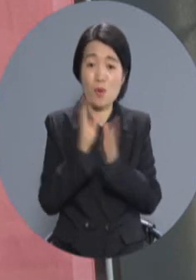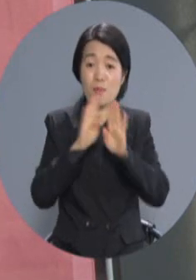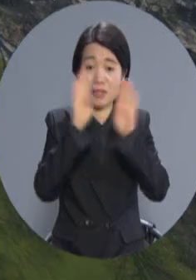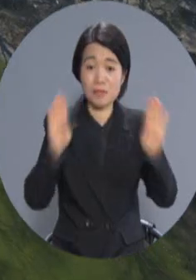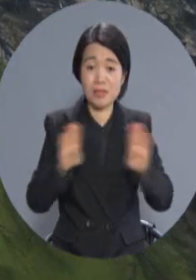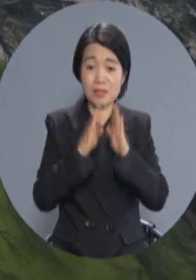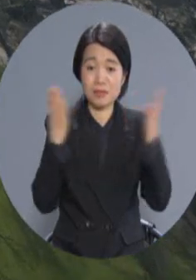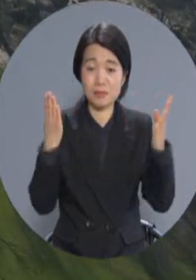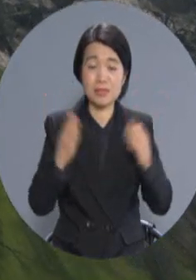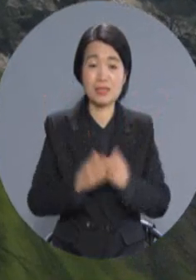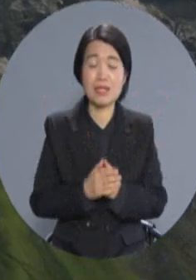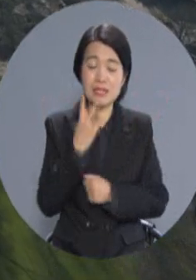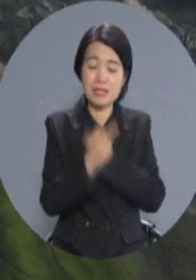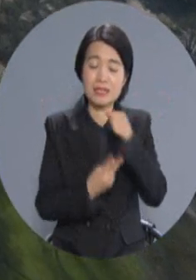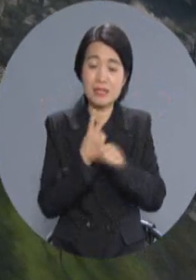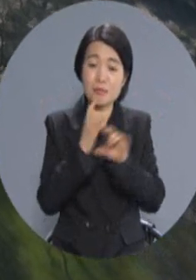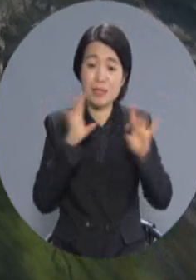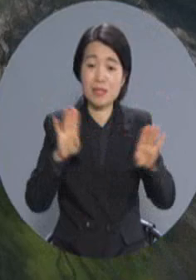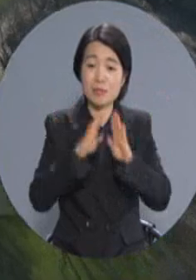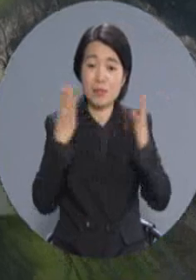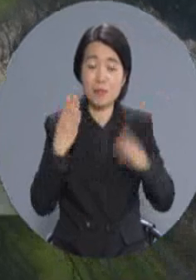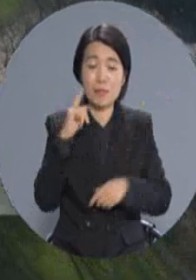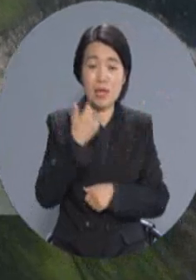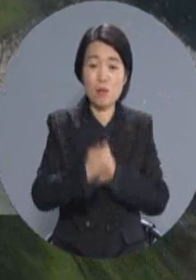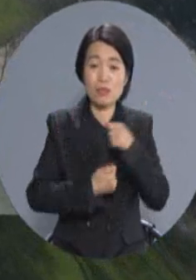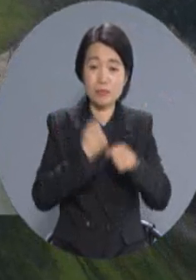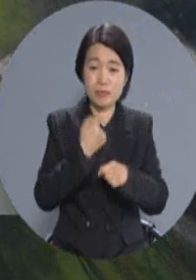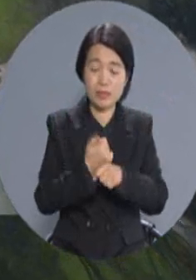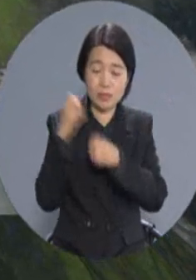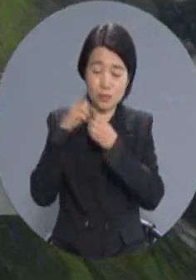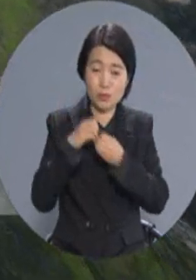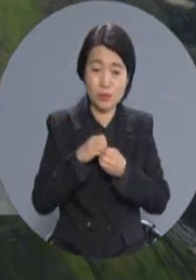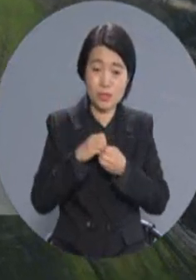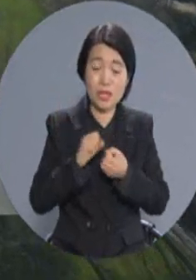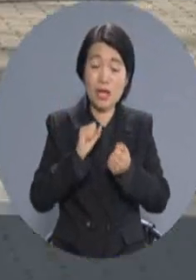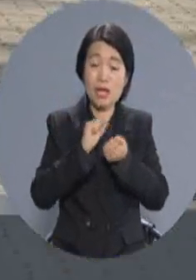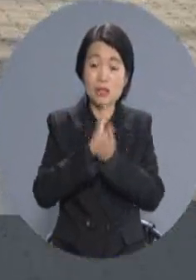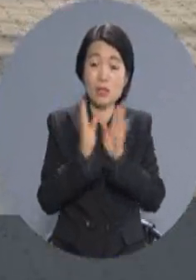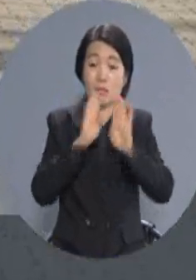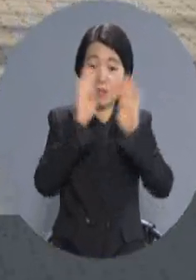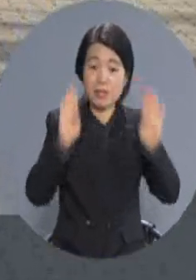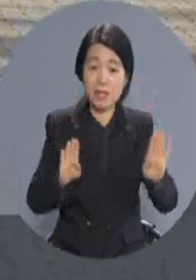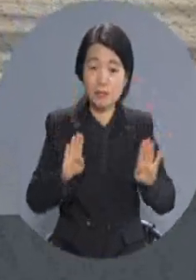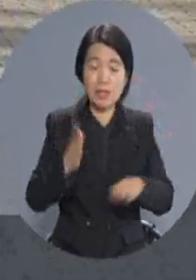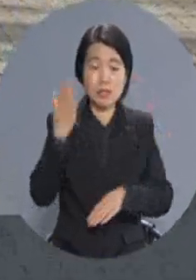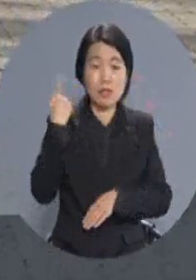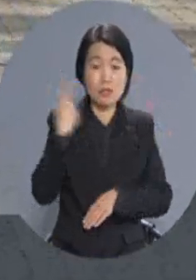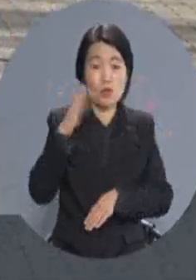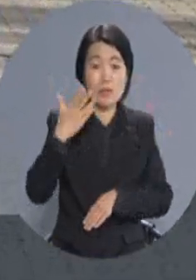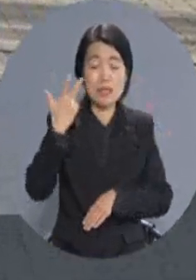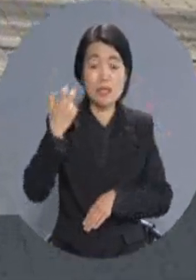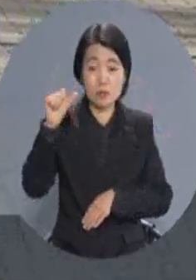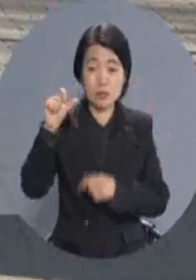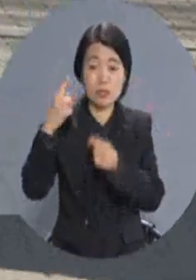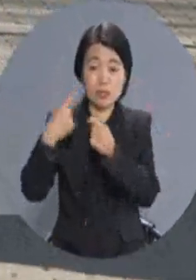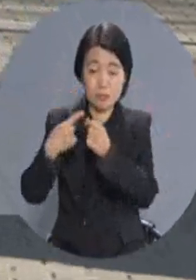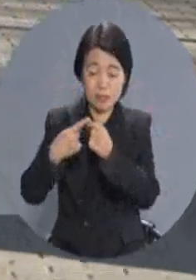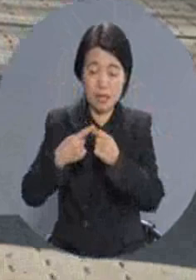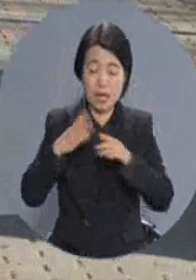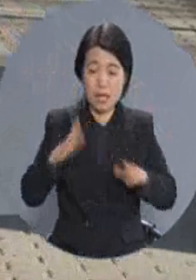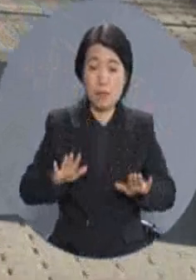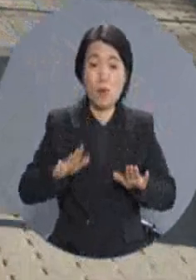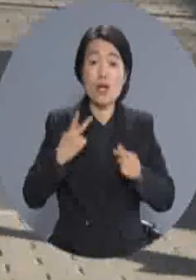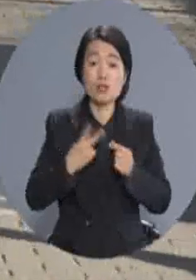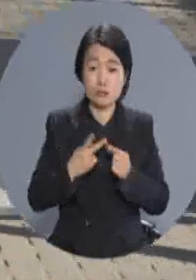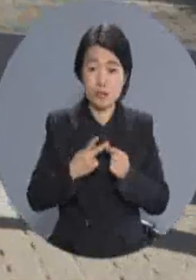열립니다. 2년마다 열리는 150년 전통의 독일 연방 정원 박람회는 지난 1975년에 이어 만하임에서는